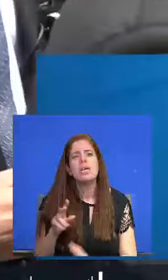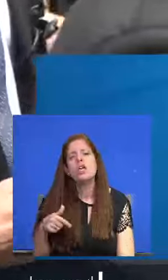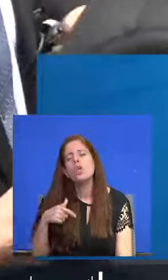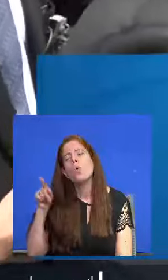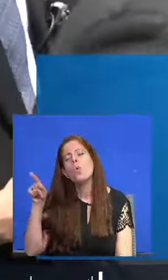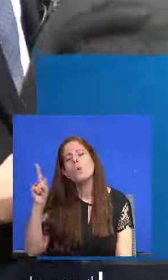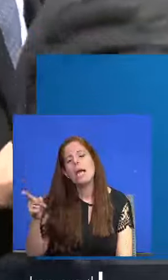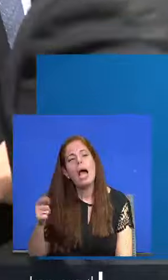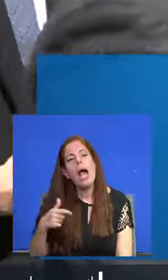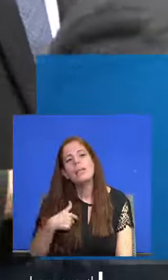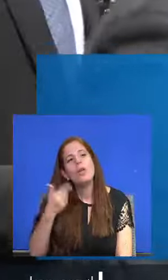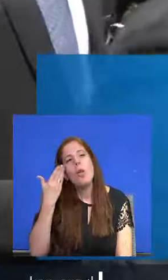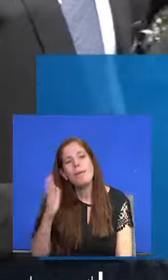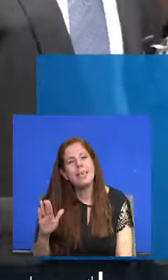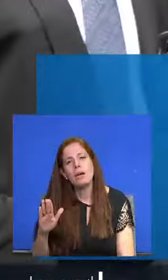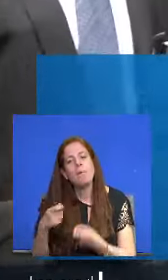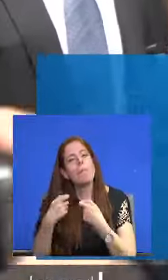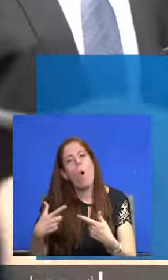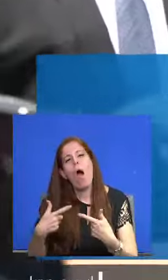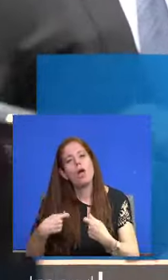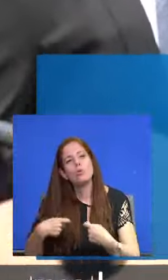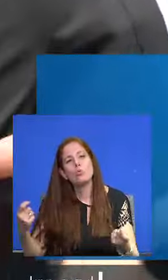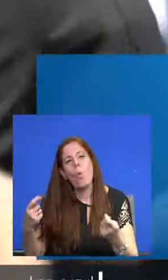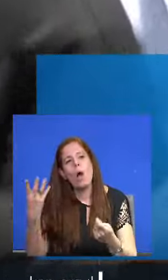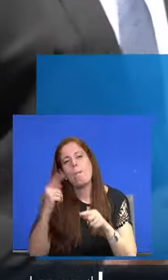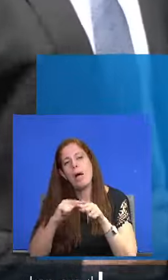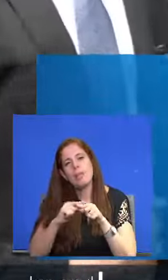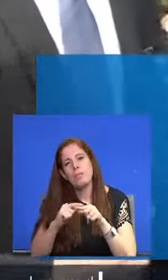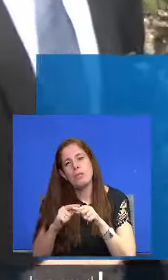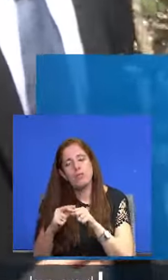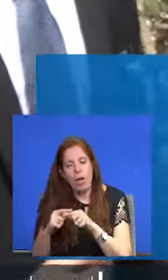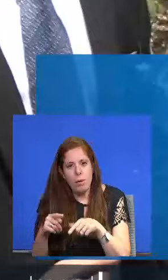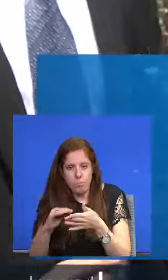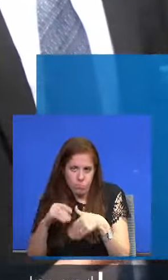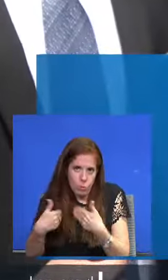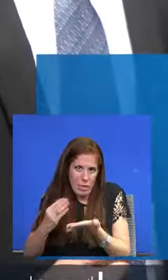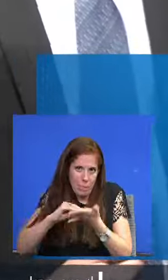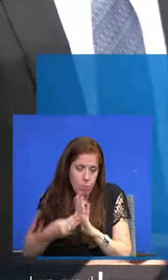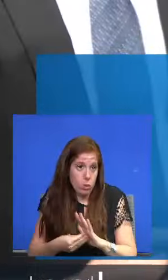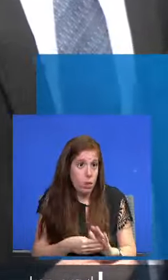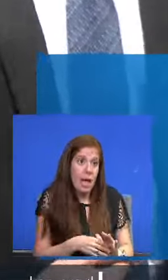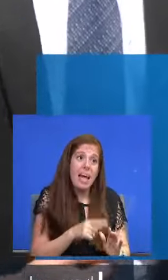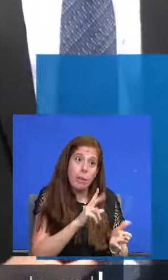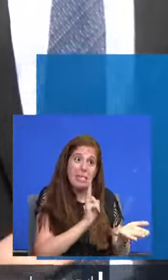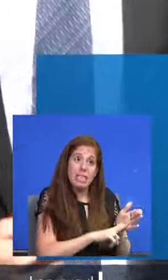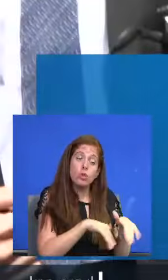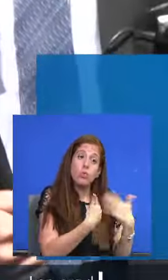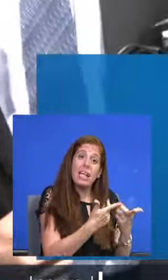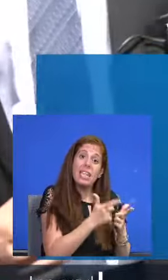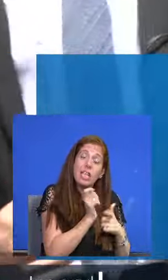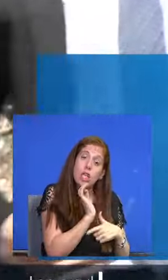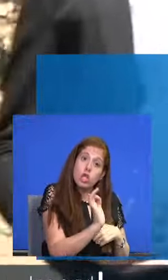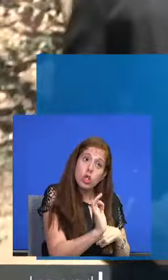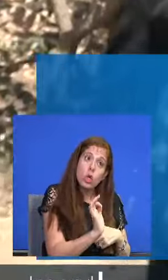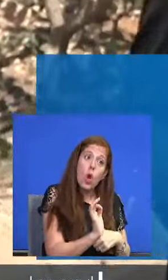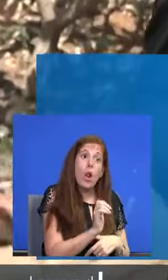צריך, אני לא מכיר מוכרי שוק ארבעת המינים שמוצאים קבלות. גם מצדיק את זה שהוא ייתן את הנשק האישי שלו לאזרח עובר